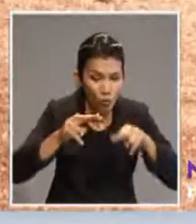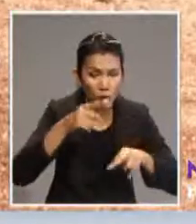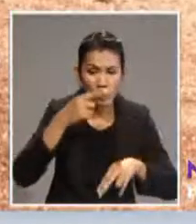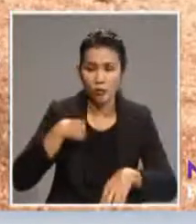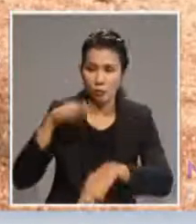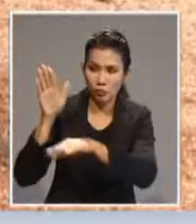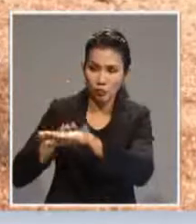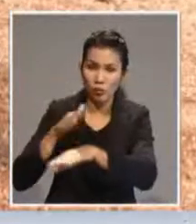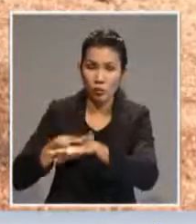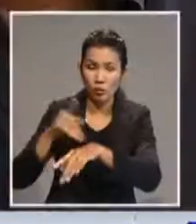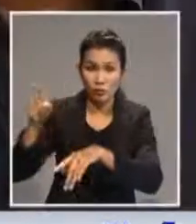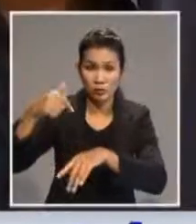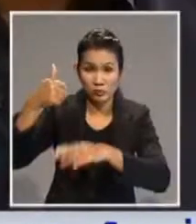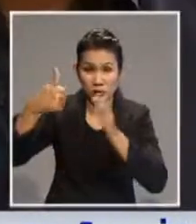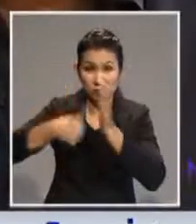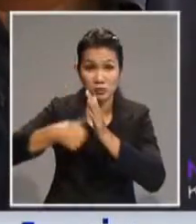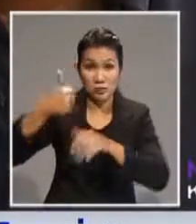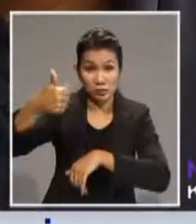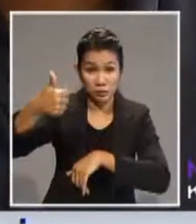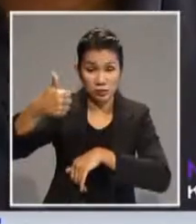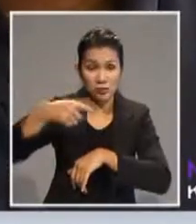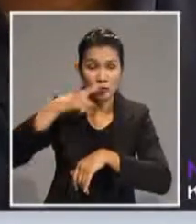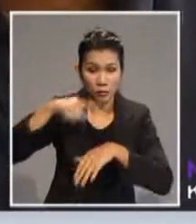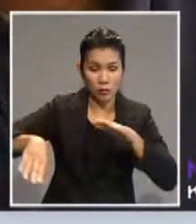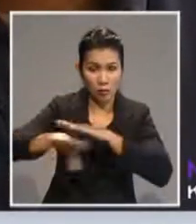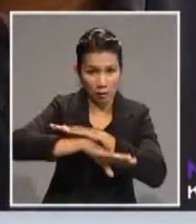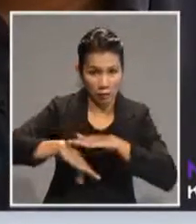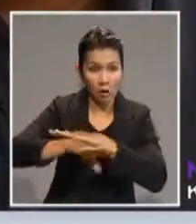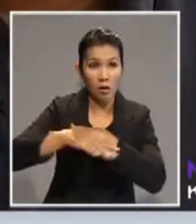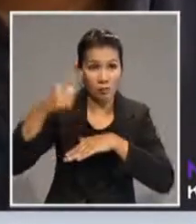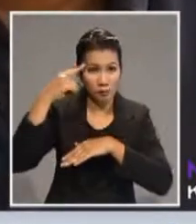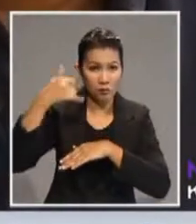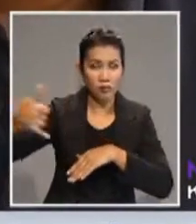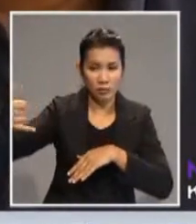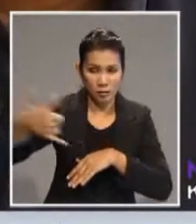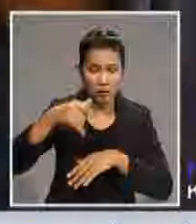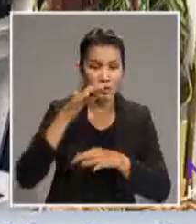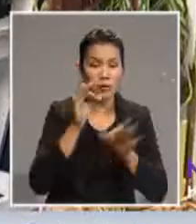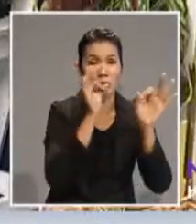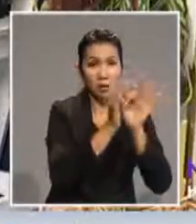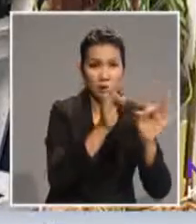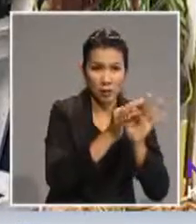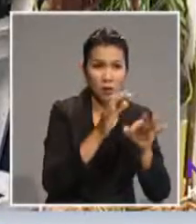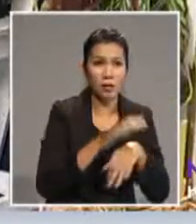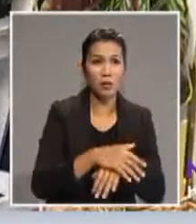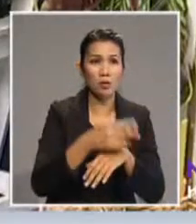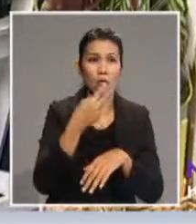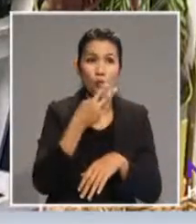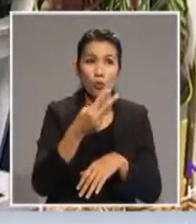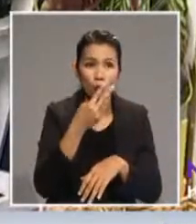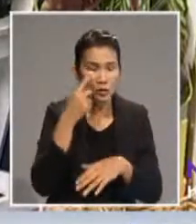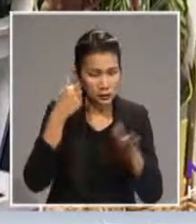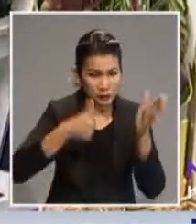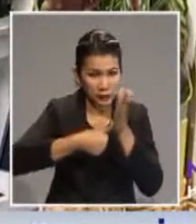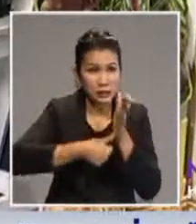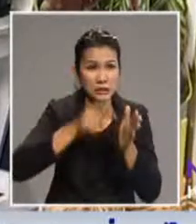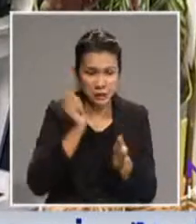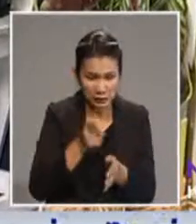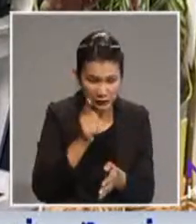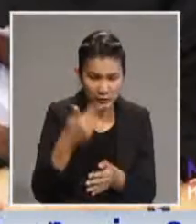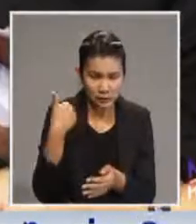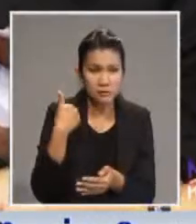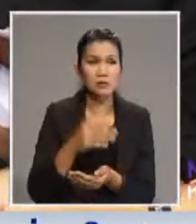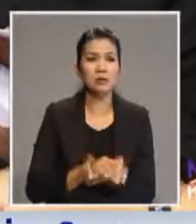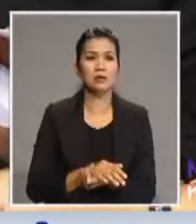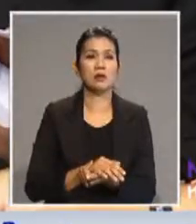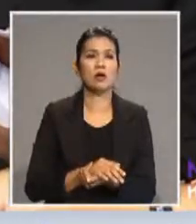หนี ้ ไปด้วยเพราะก็ต้องมีหลักฐานการเป็นหนี้ด้วยที่จะไปแสดงกับทางธนาคารเพื่อที่จะรู้ว่าเขาเนี่ยเป็นหนี้จริง ครับ